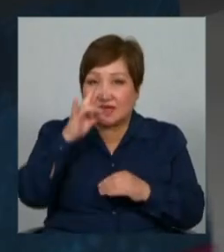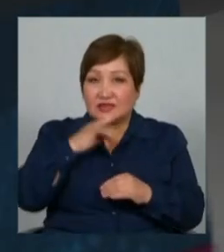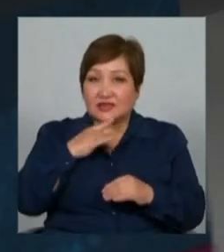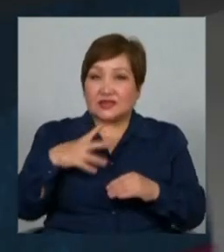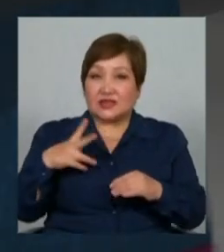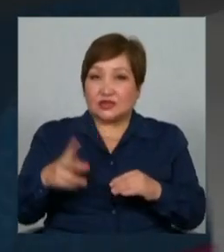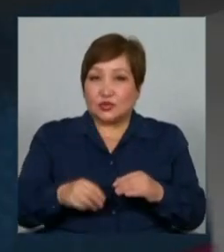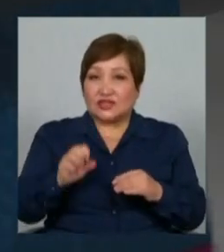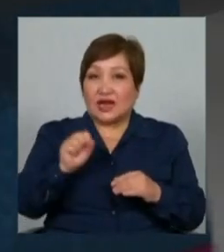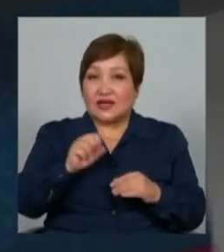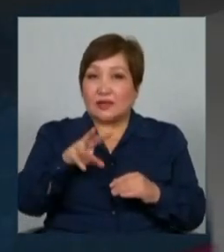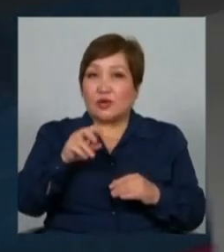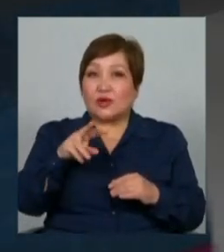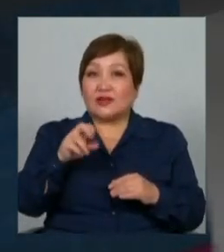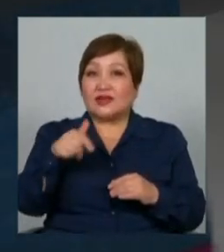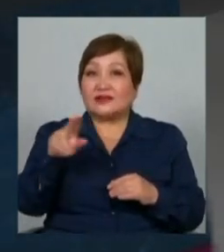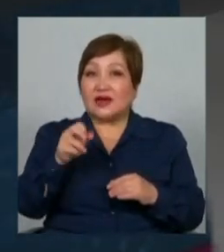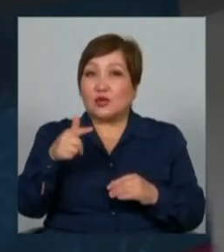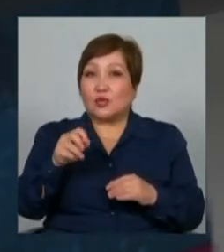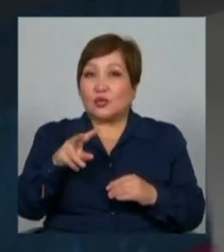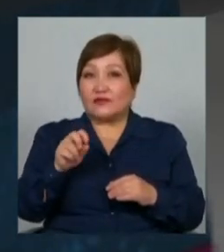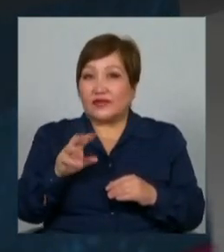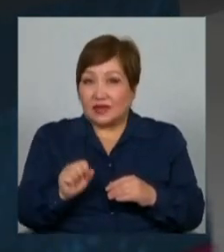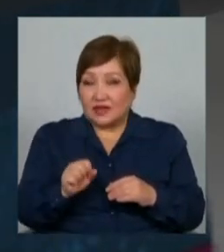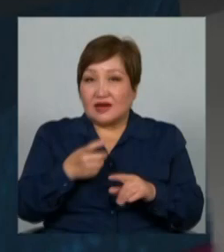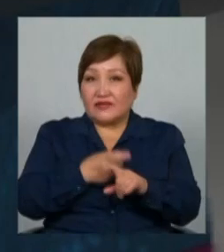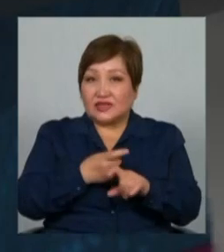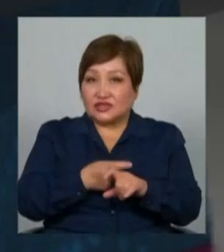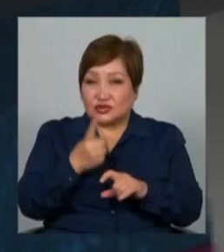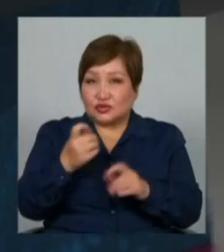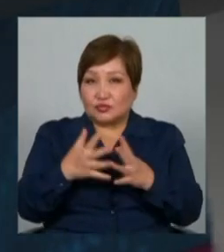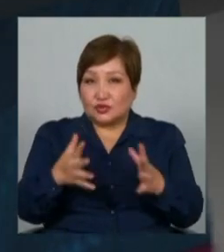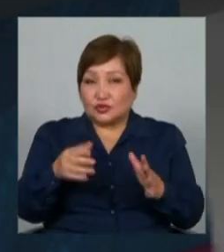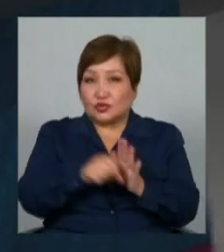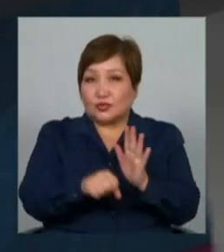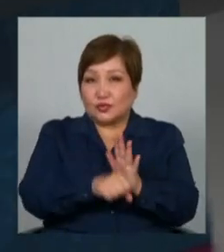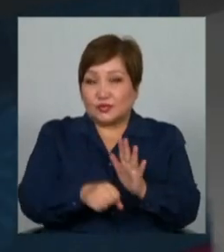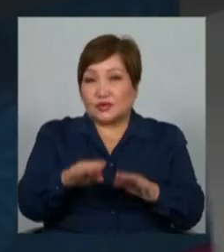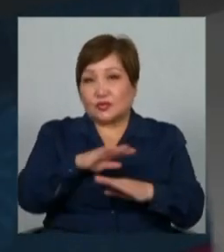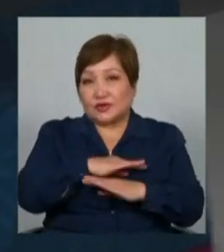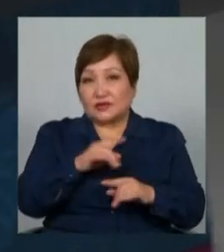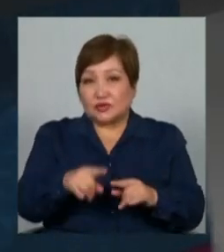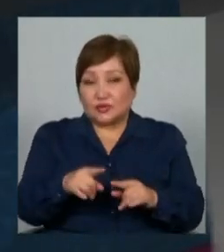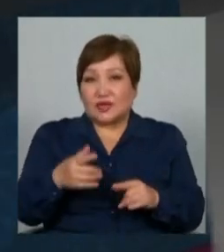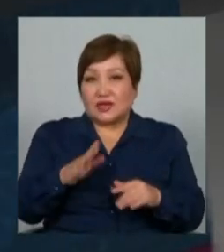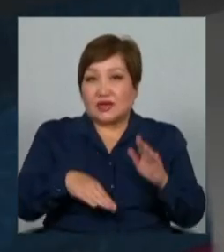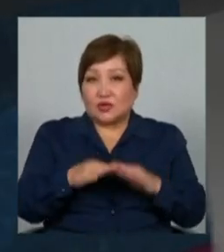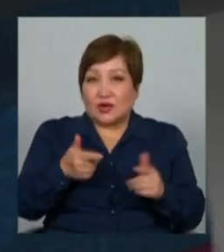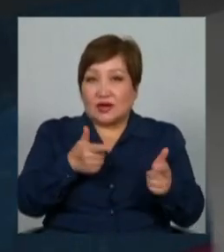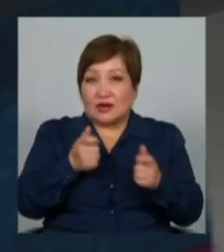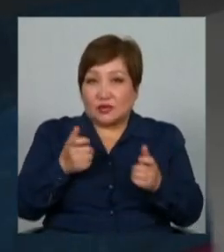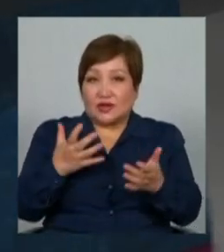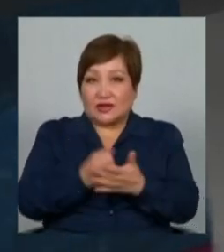жуық фашистің көзін жойып, нәзік жанын ерлікпен қиды. Бойжеткен шағында қолға қару алған қазақ қызы